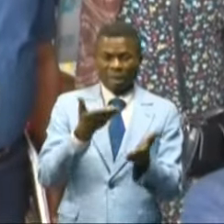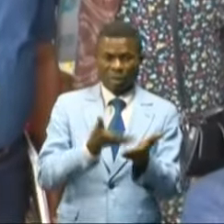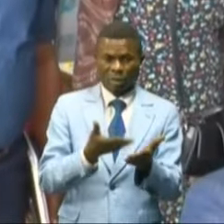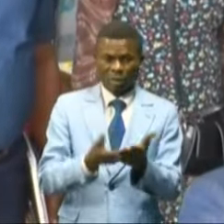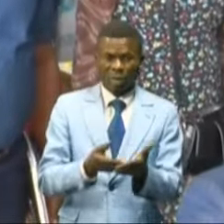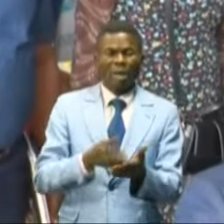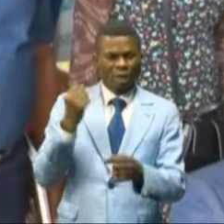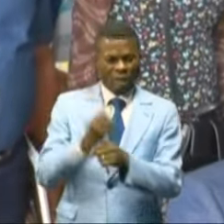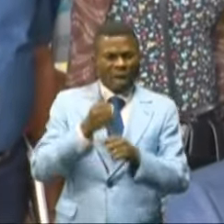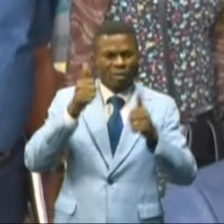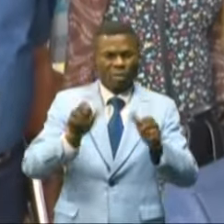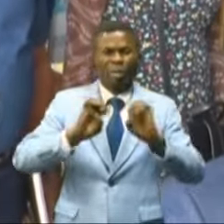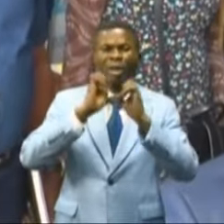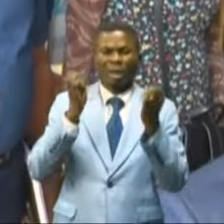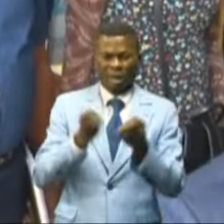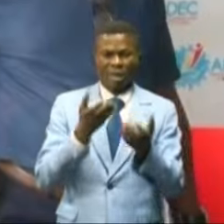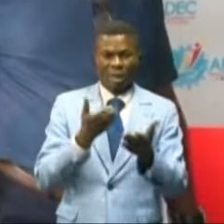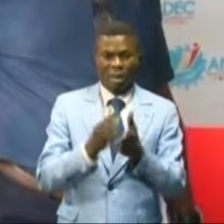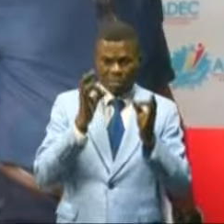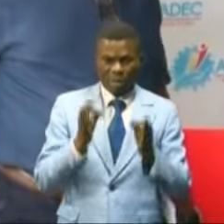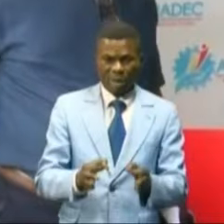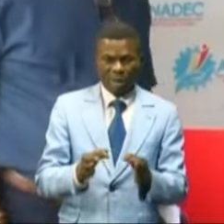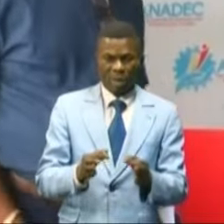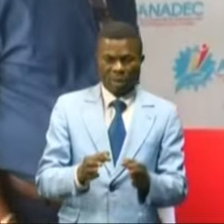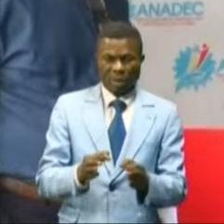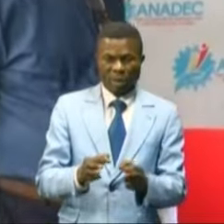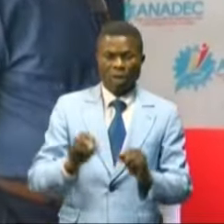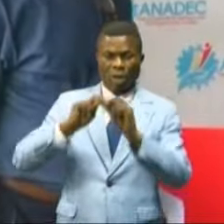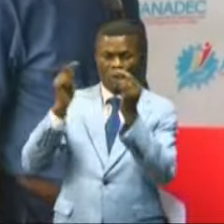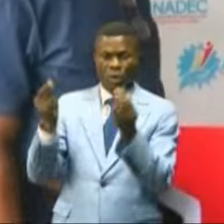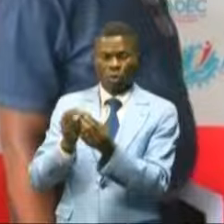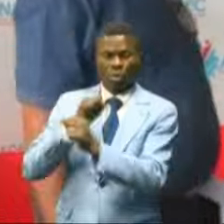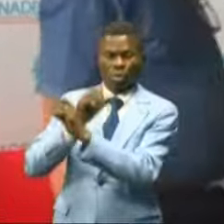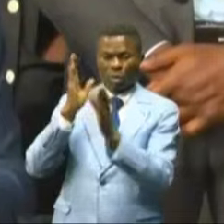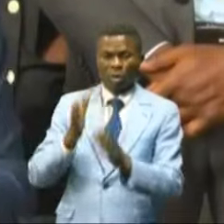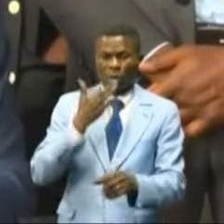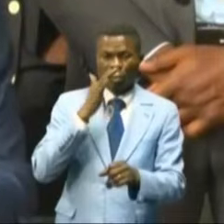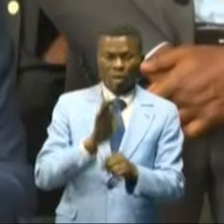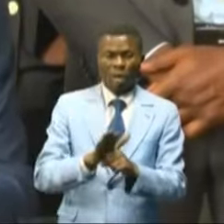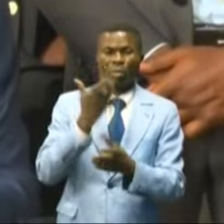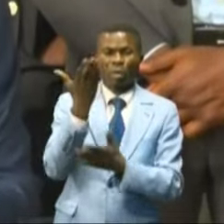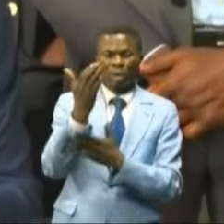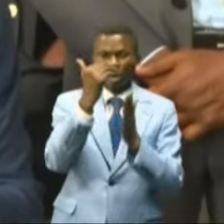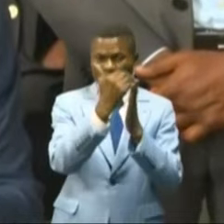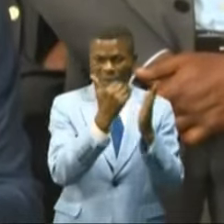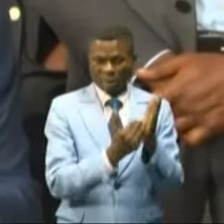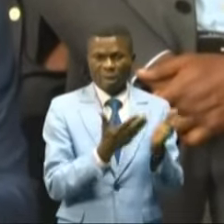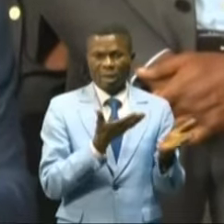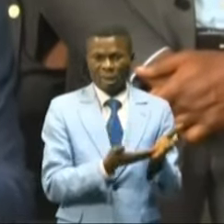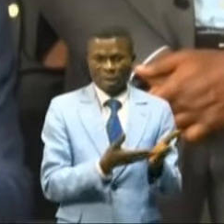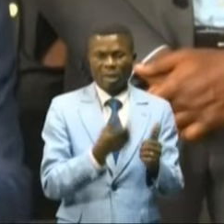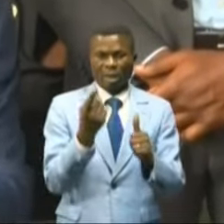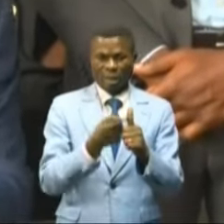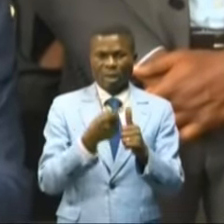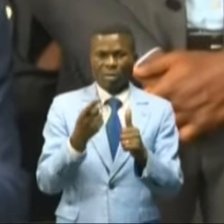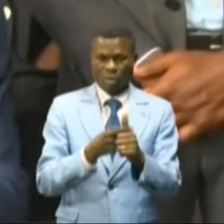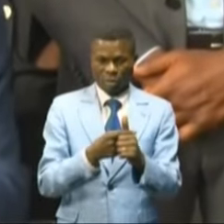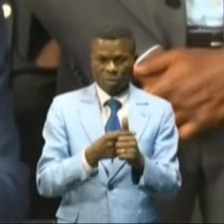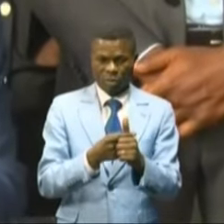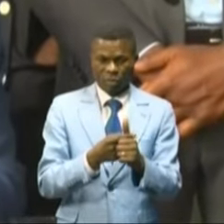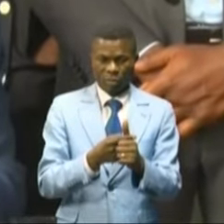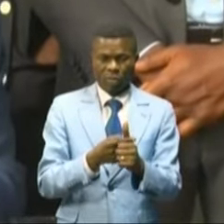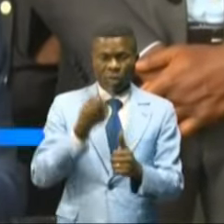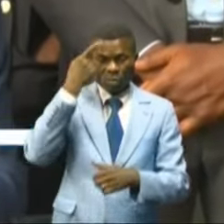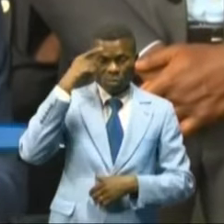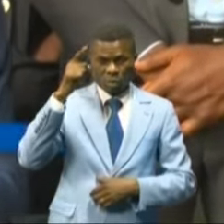bon fonctionnement de l'établissement. La délégation syndicale formule les recommandations suivantes. À